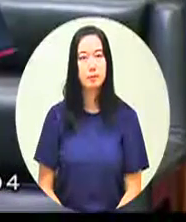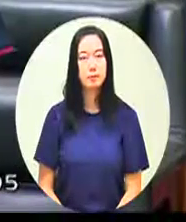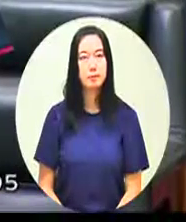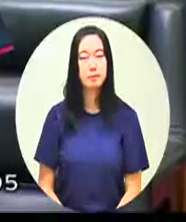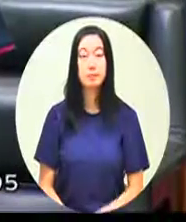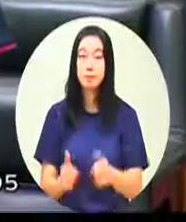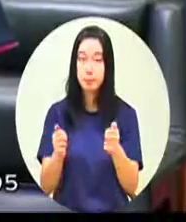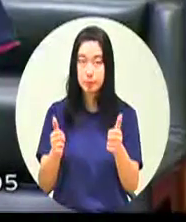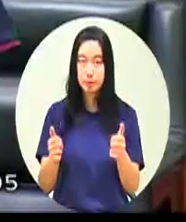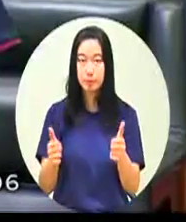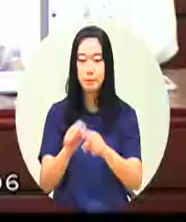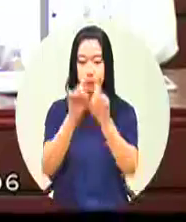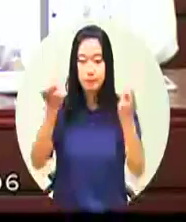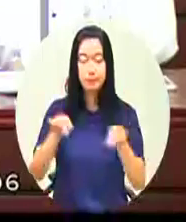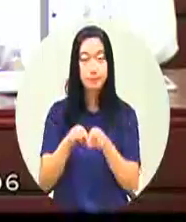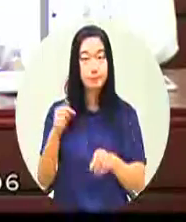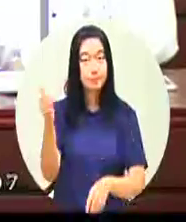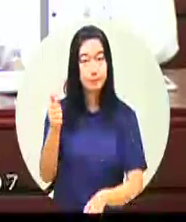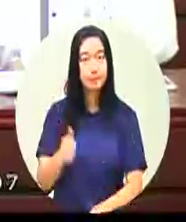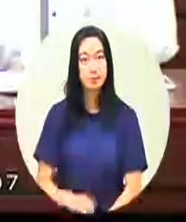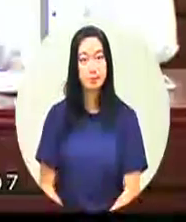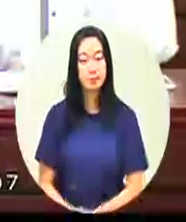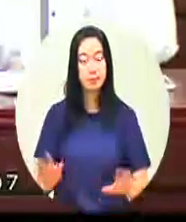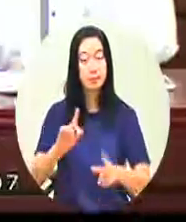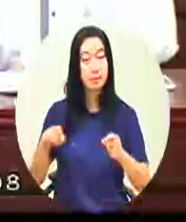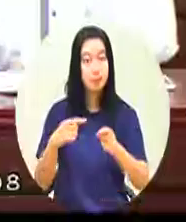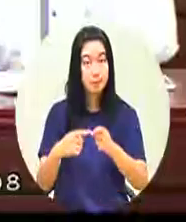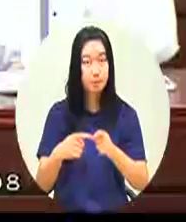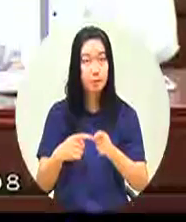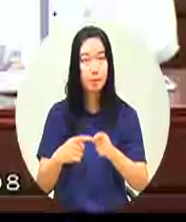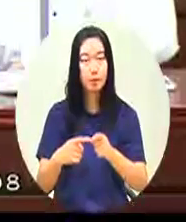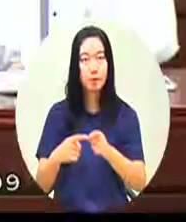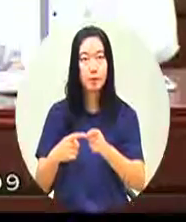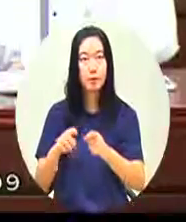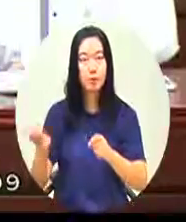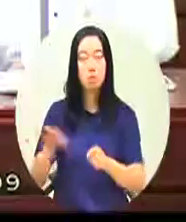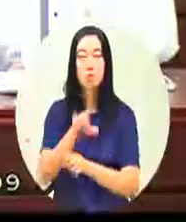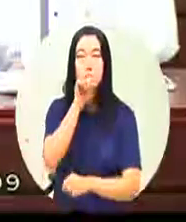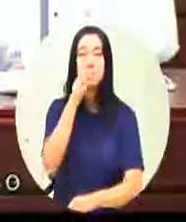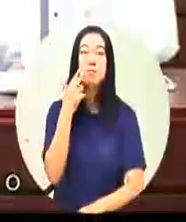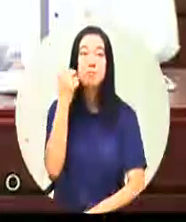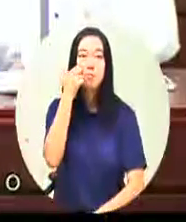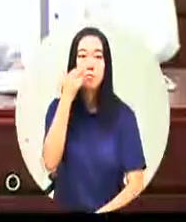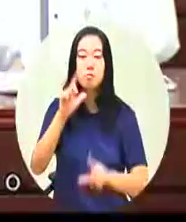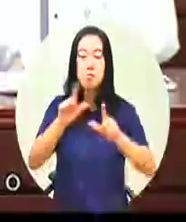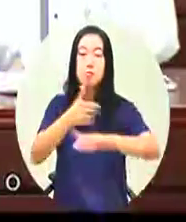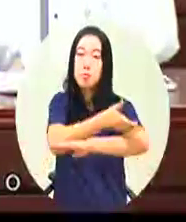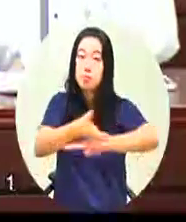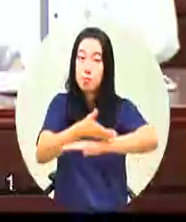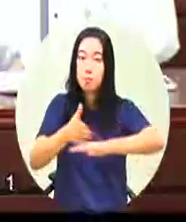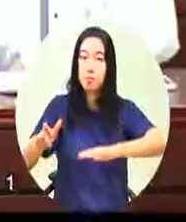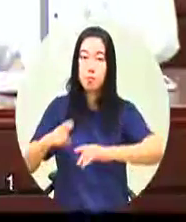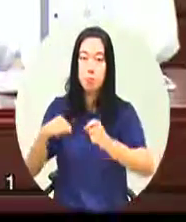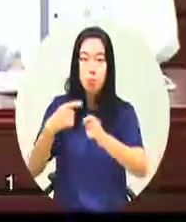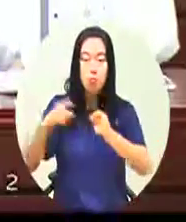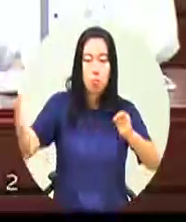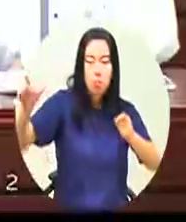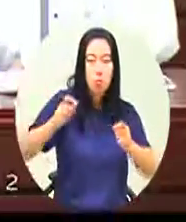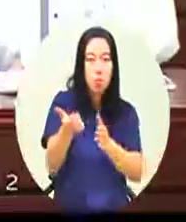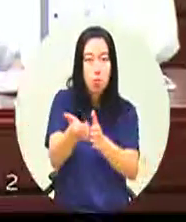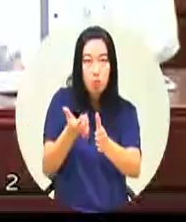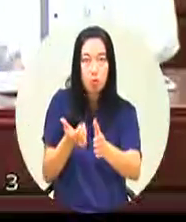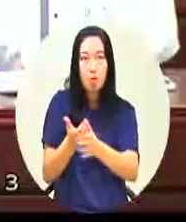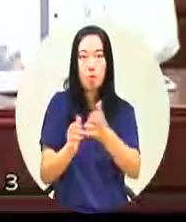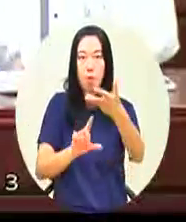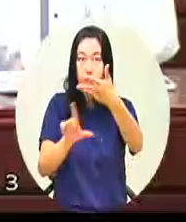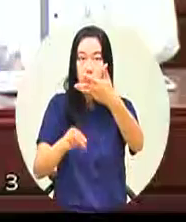谢张议员哈。那今年度哈，我们在那个南部白水哈。在每年的汛期前3月4号，我